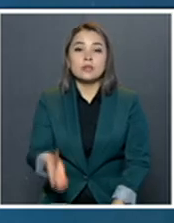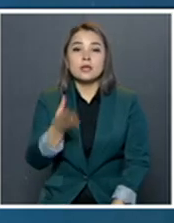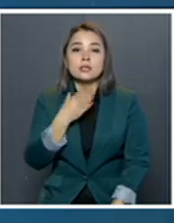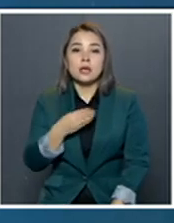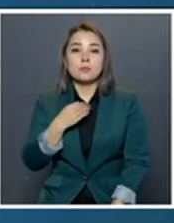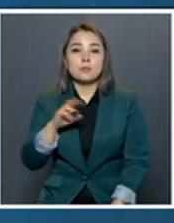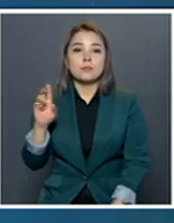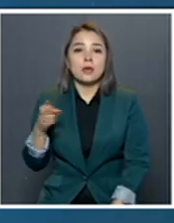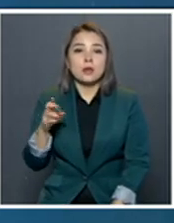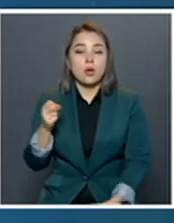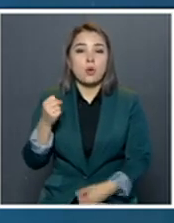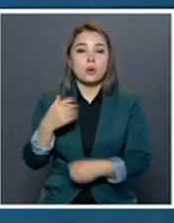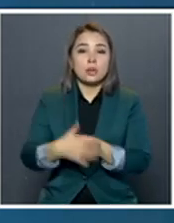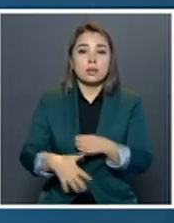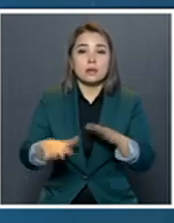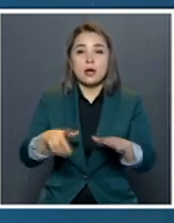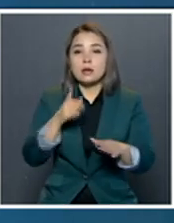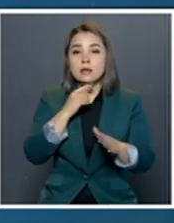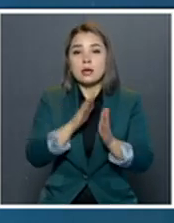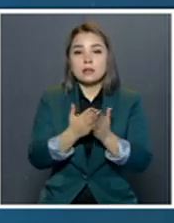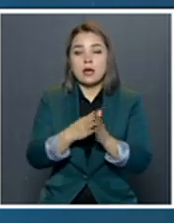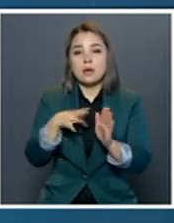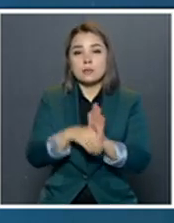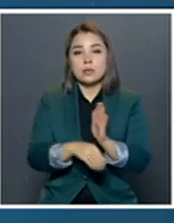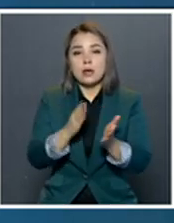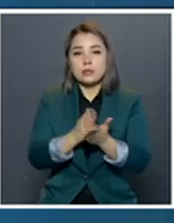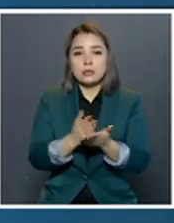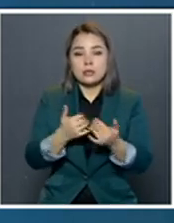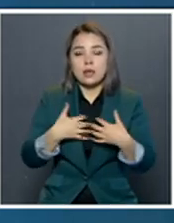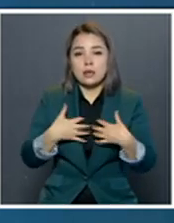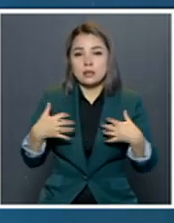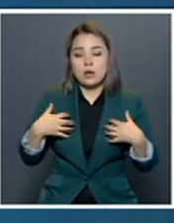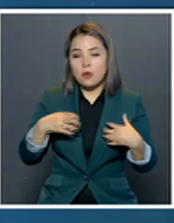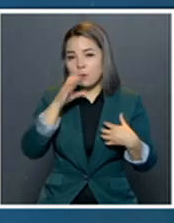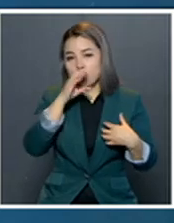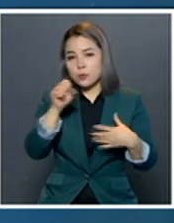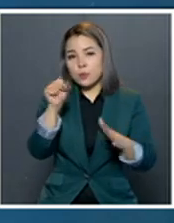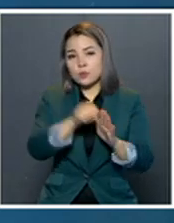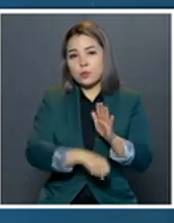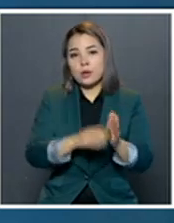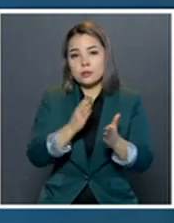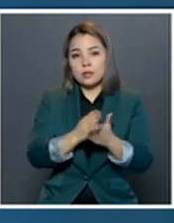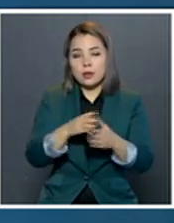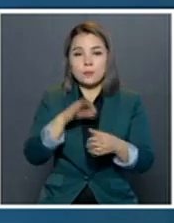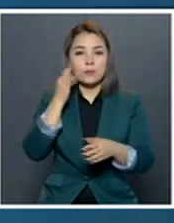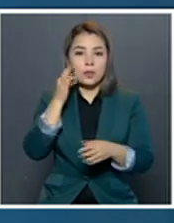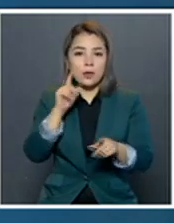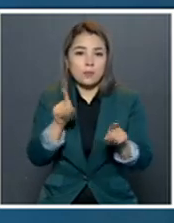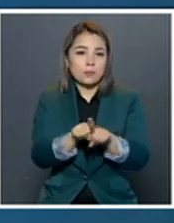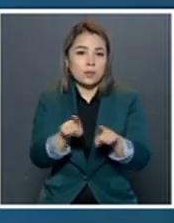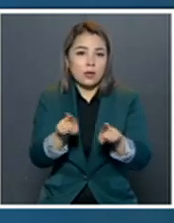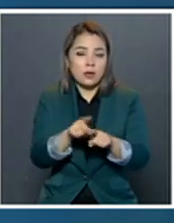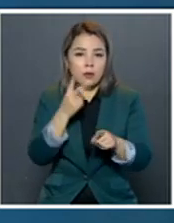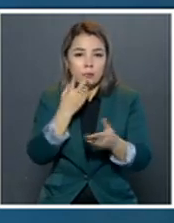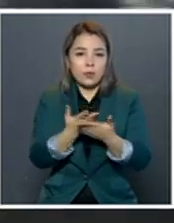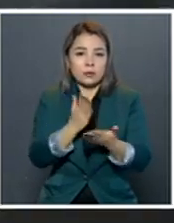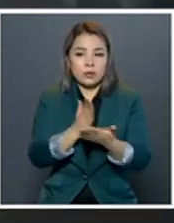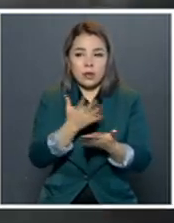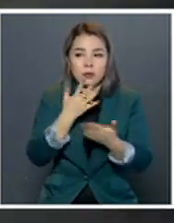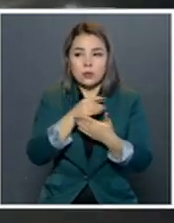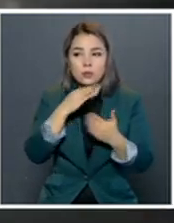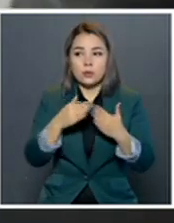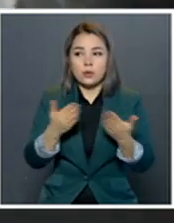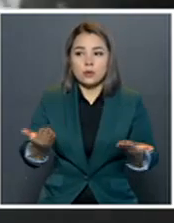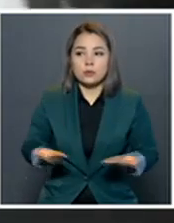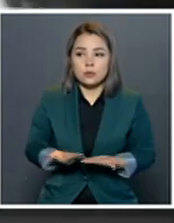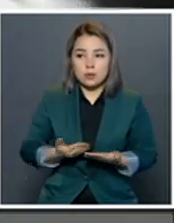Семейдегі биологиялық орталықта қызыл кітапқа енген сілеусінді қасқыр талап өлтірді. Мысық тұқымда шыртқыш бір апта бұрын қаладағы көп қабатты тұрғын